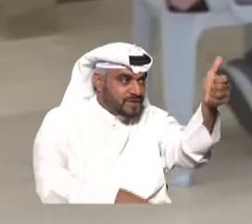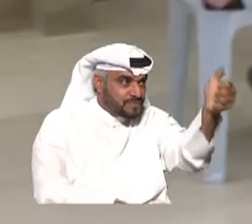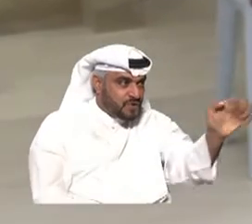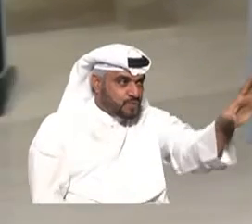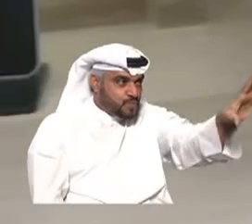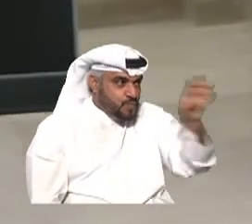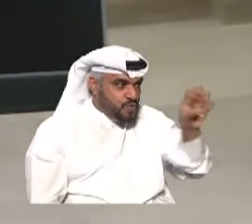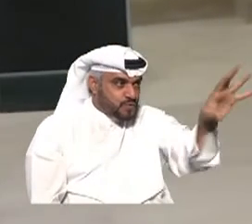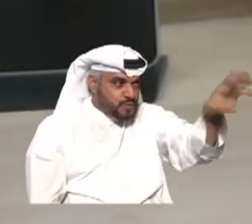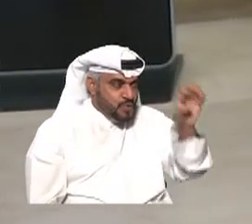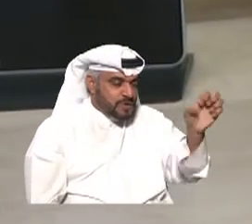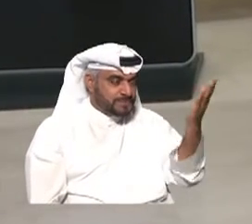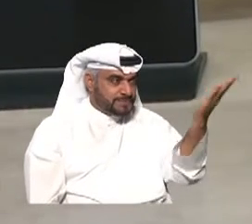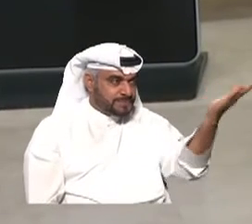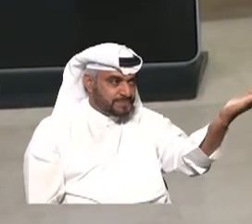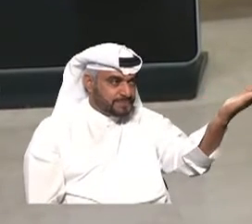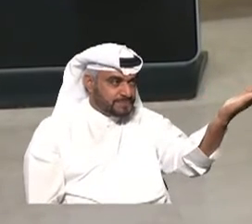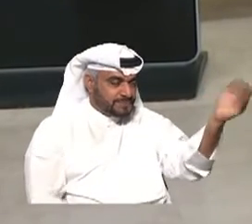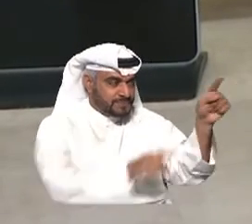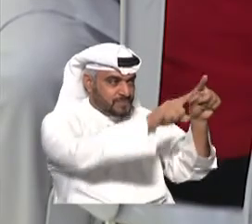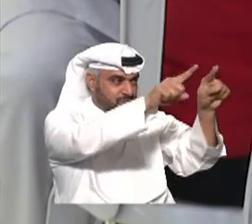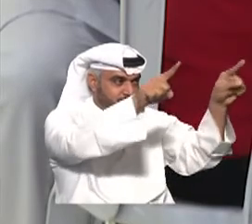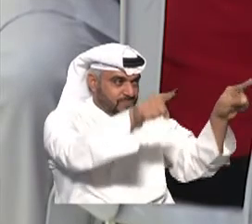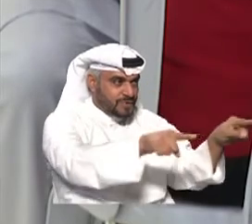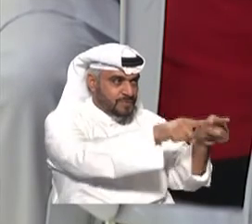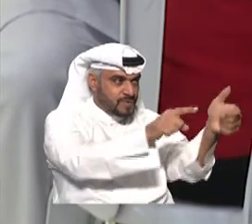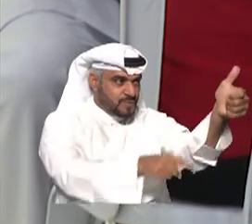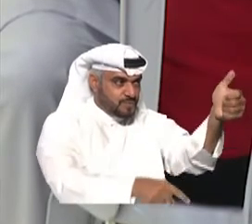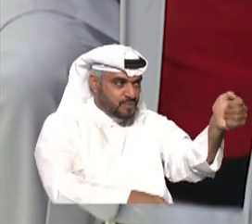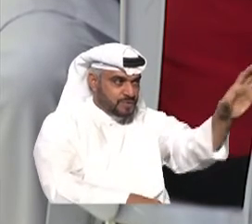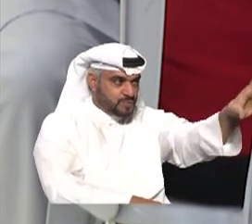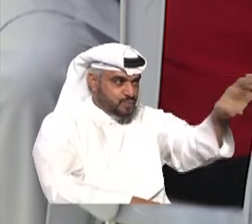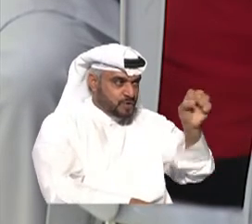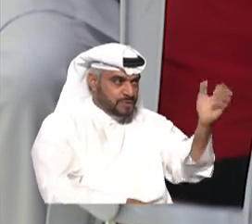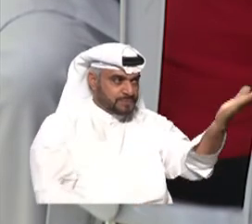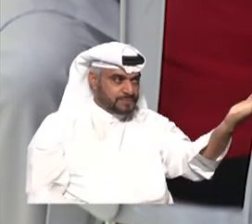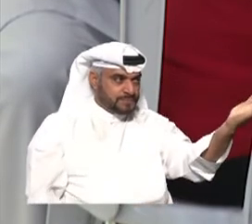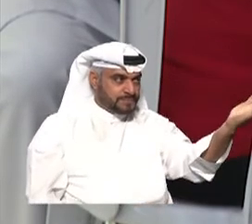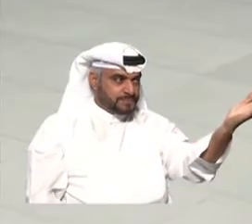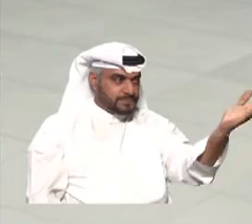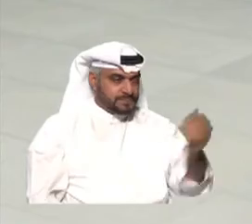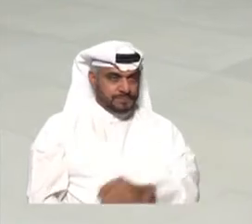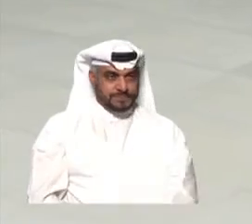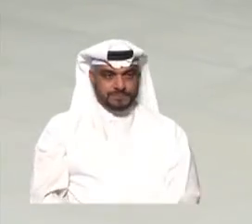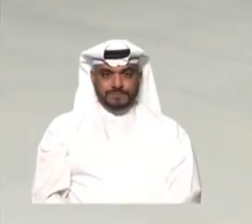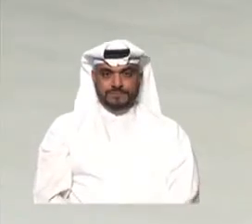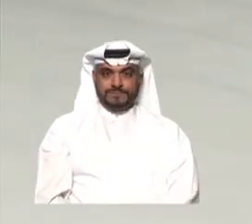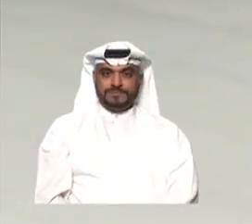الإلكتروني لوزارة الصحة من خلال المسح على الكود الظاهر على الشاشة.